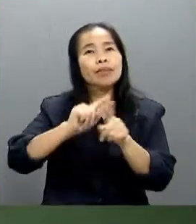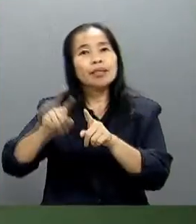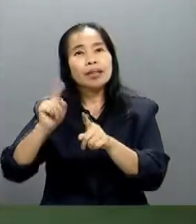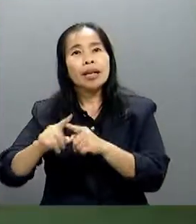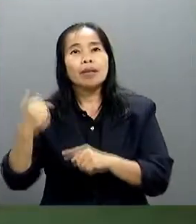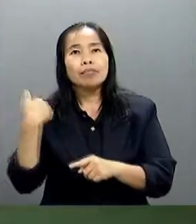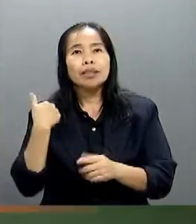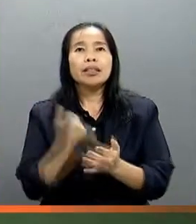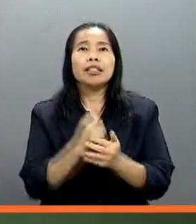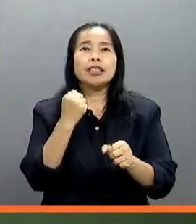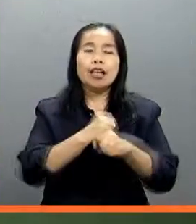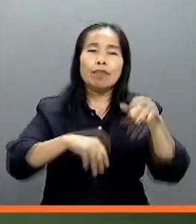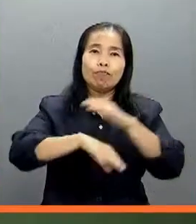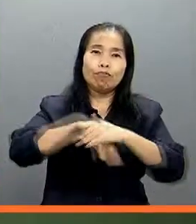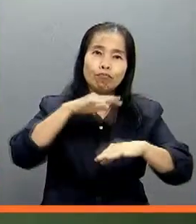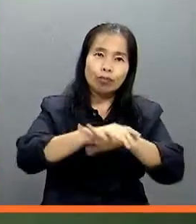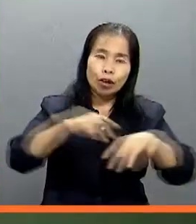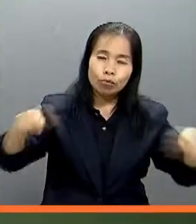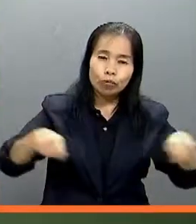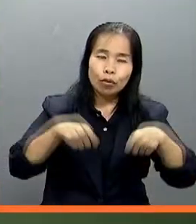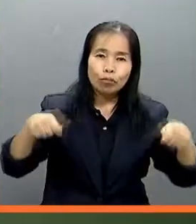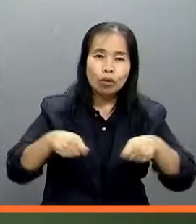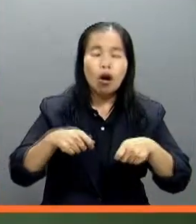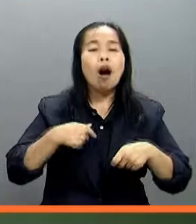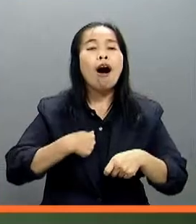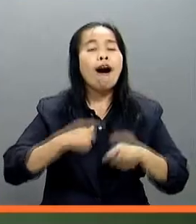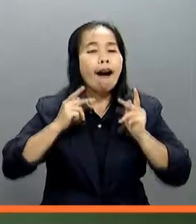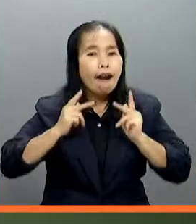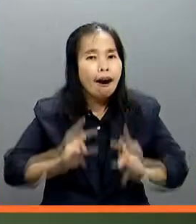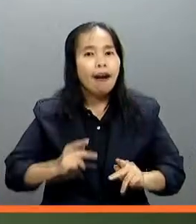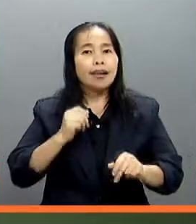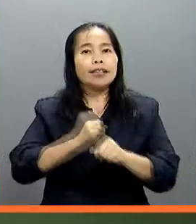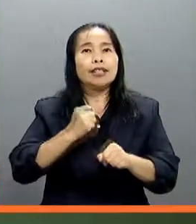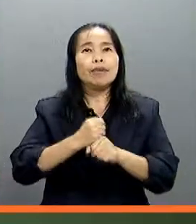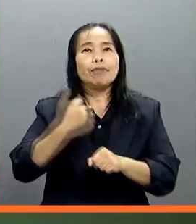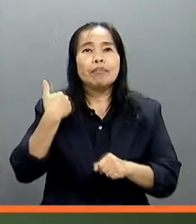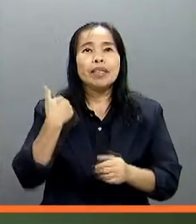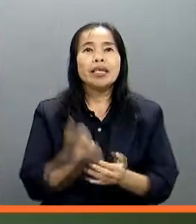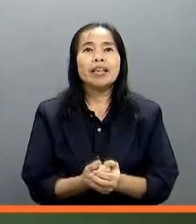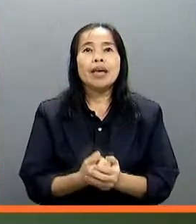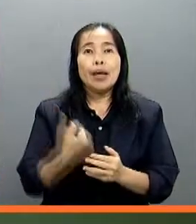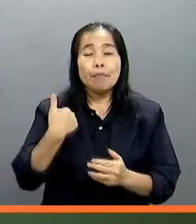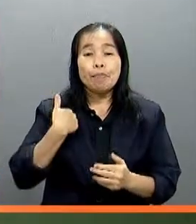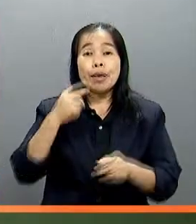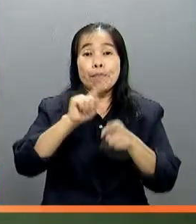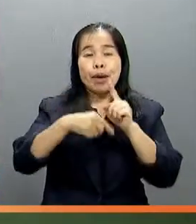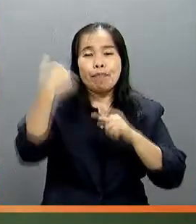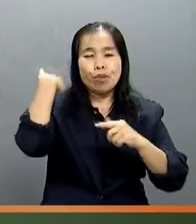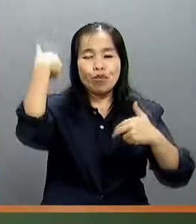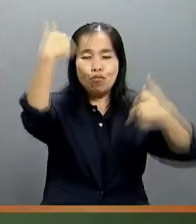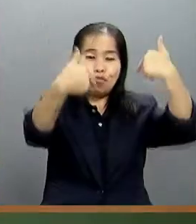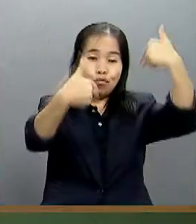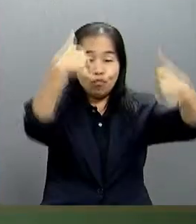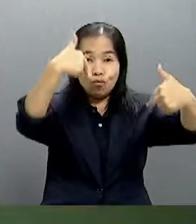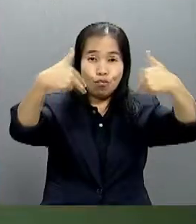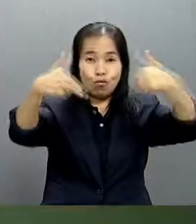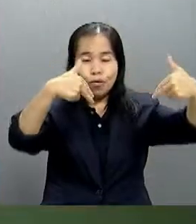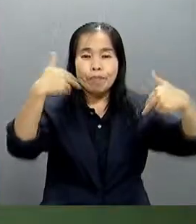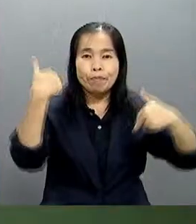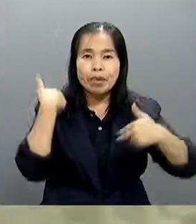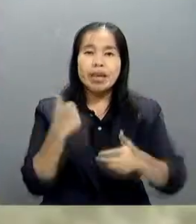ก็ได้กล้าทำแล้วก็ได้เพื่อนก็มีถ่ายวิดีโอด้วยนะคะก็มีการแนะนำวัสดุอุปกร